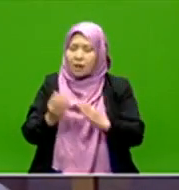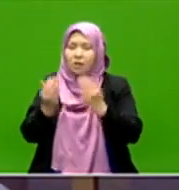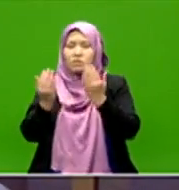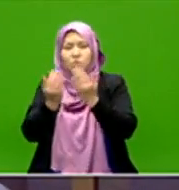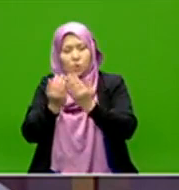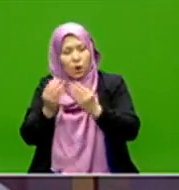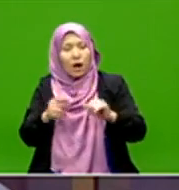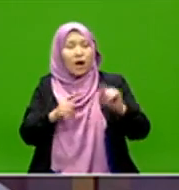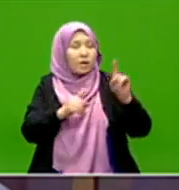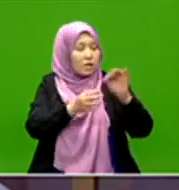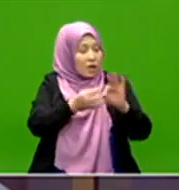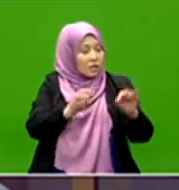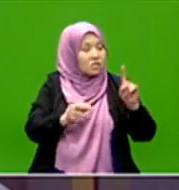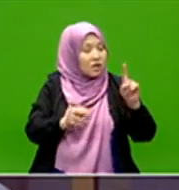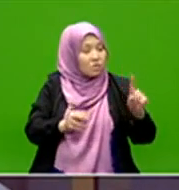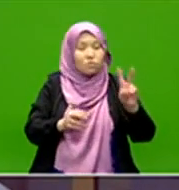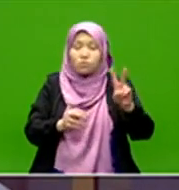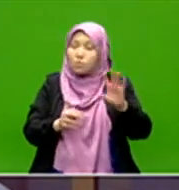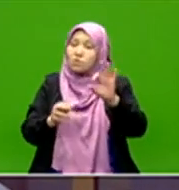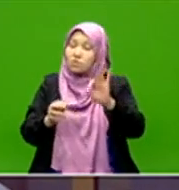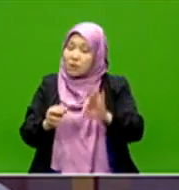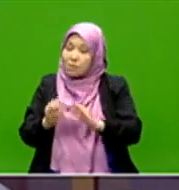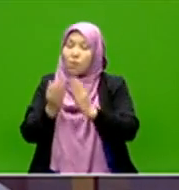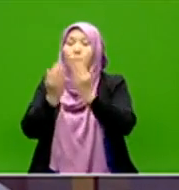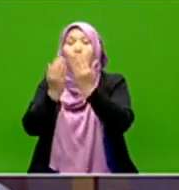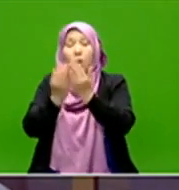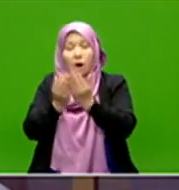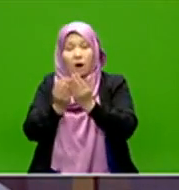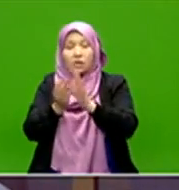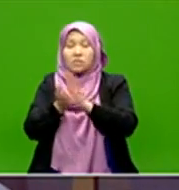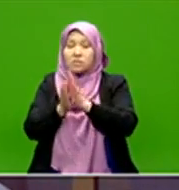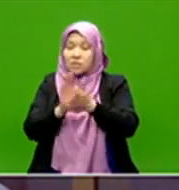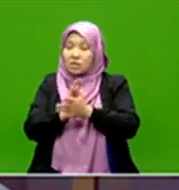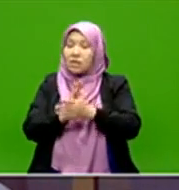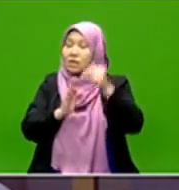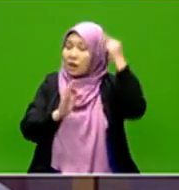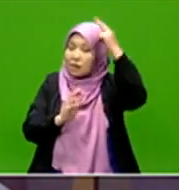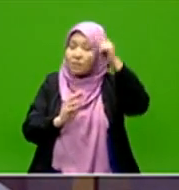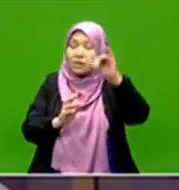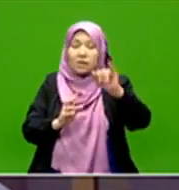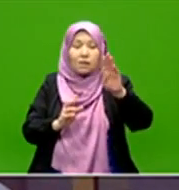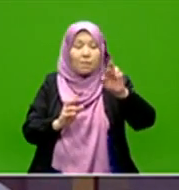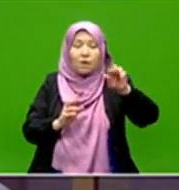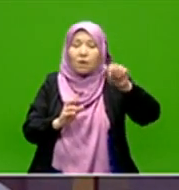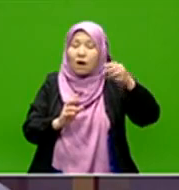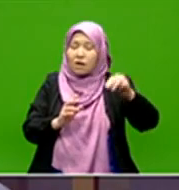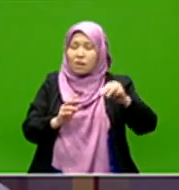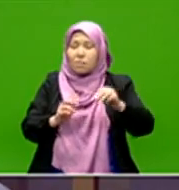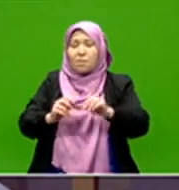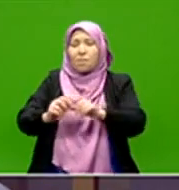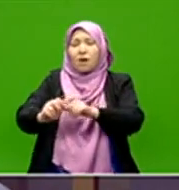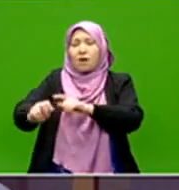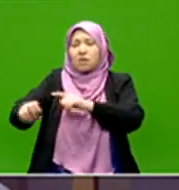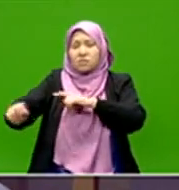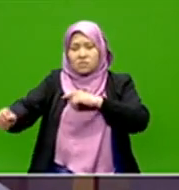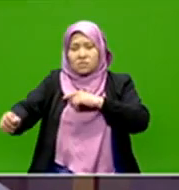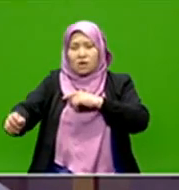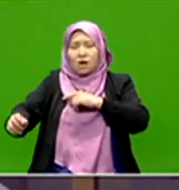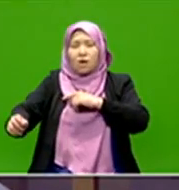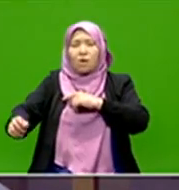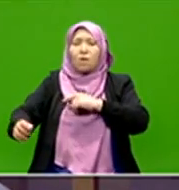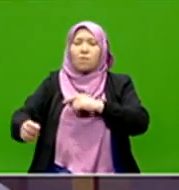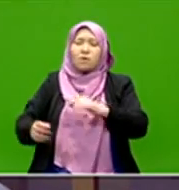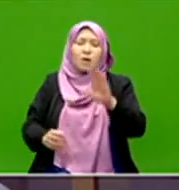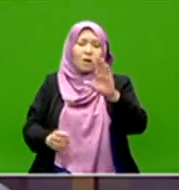ayat 129 pun ada doa. Nak ceritanya Nabi Ibrahim ini legasinya panjang, ya. Barakahnya itu